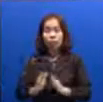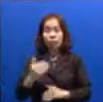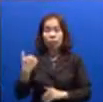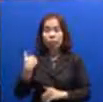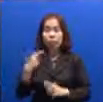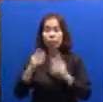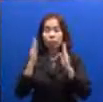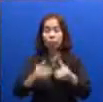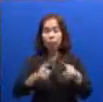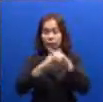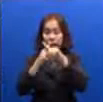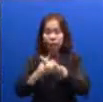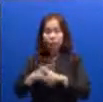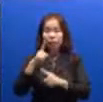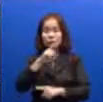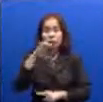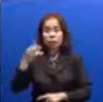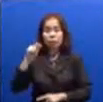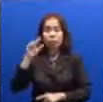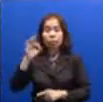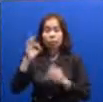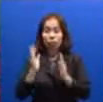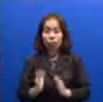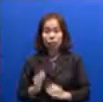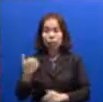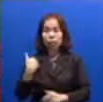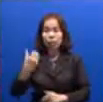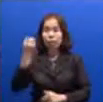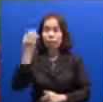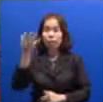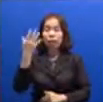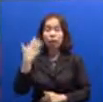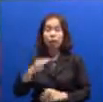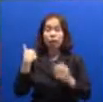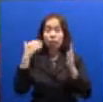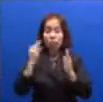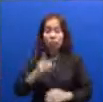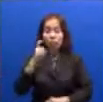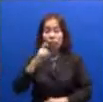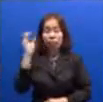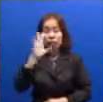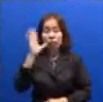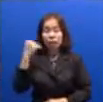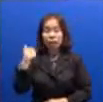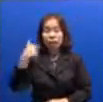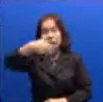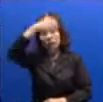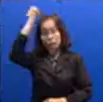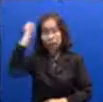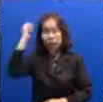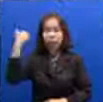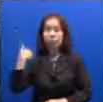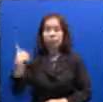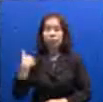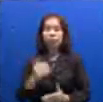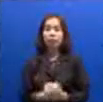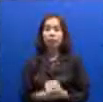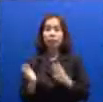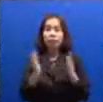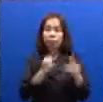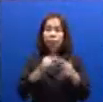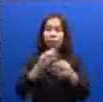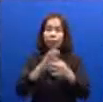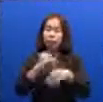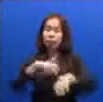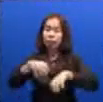รับผู้บาดเจ็บมากที่สุดคือ 129คนส่วนจังหวัดที่ไม่มีผู้เสียชีวิตเลยคือจังหวัดสิงห์บุรีและนครพนมร่วมป้องกัน